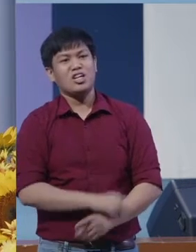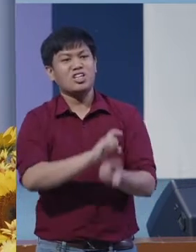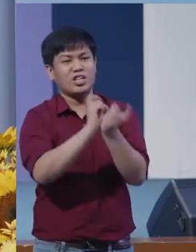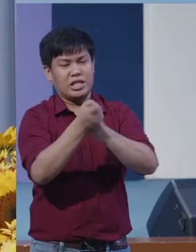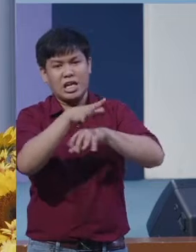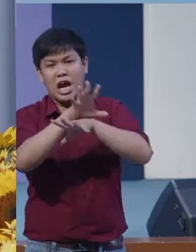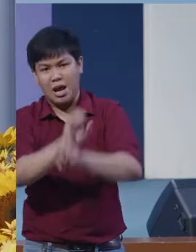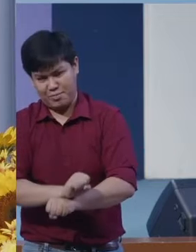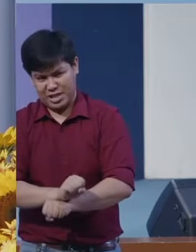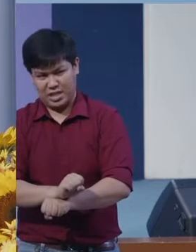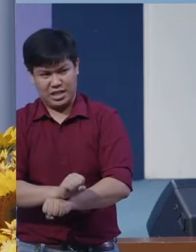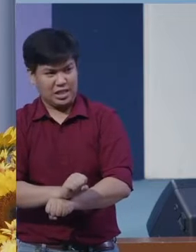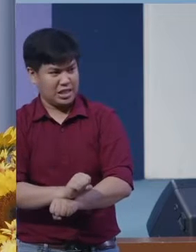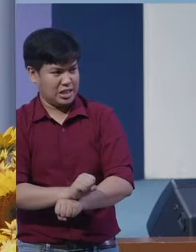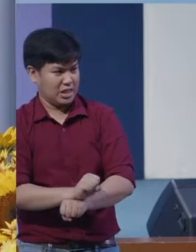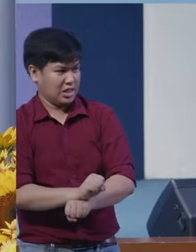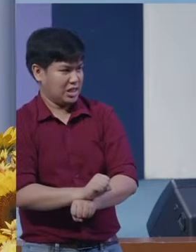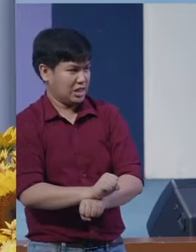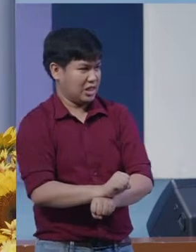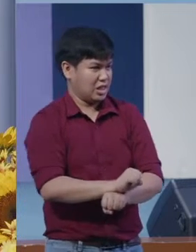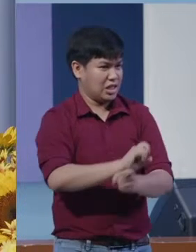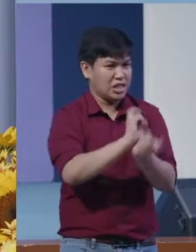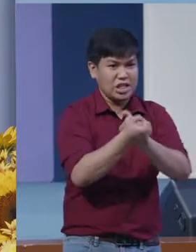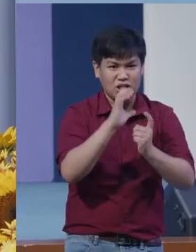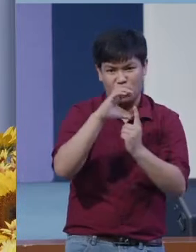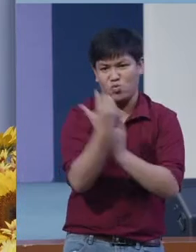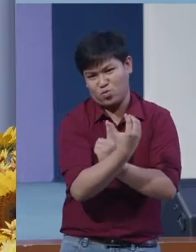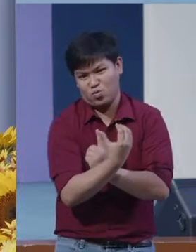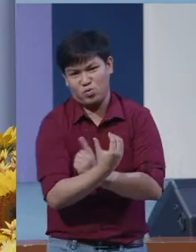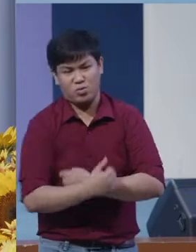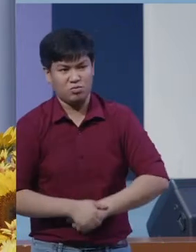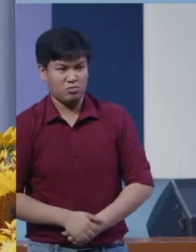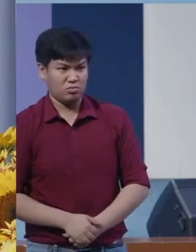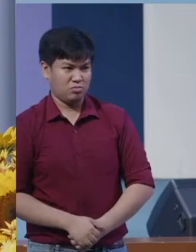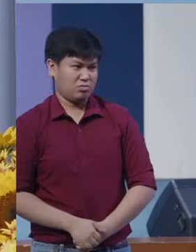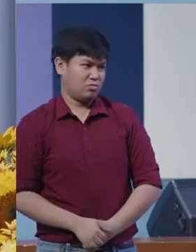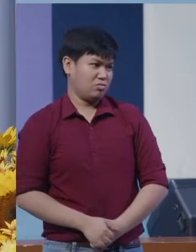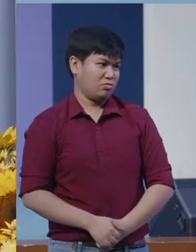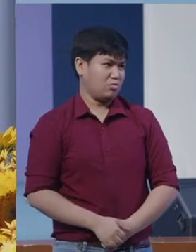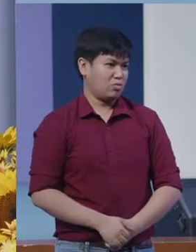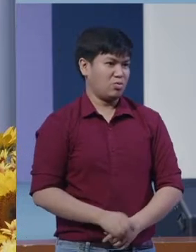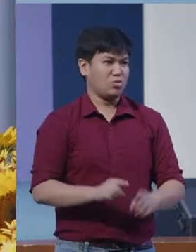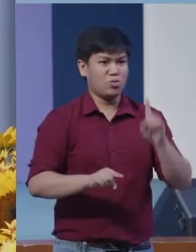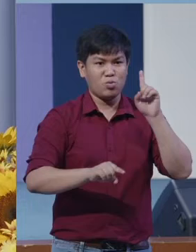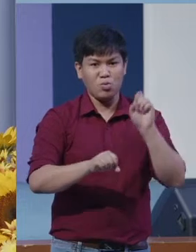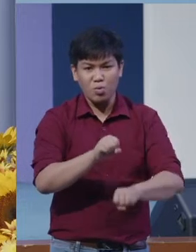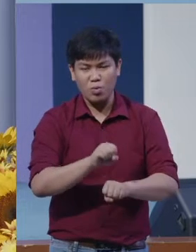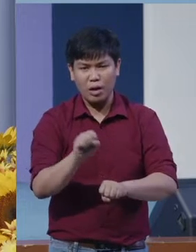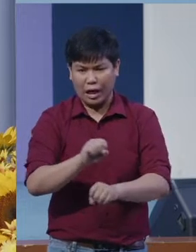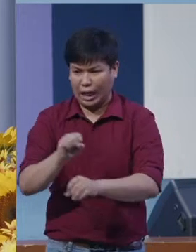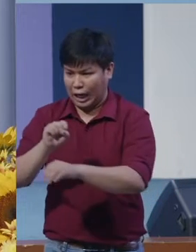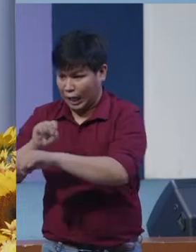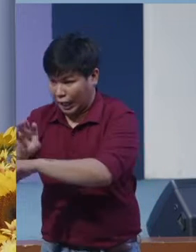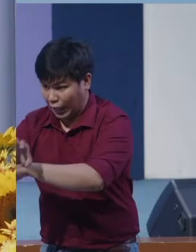tungkol sa kapwa ninyo, ano naman ang pakialam nila kung share sila ng maling balita tungkol sa inyo?